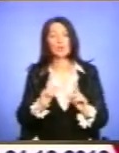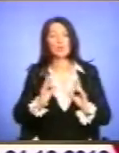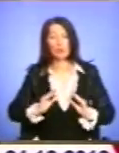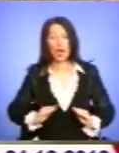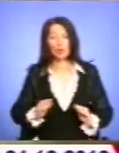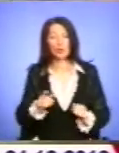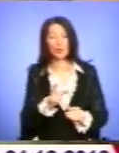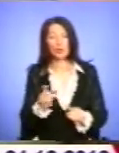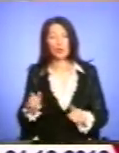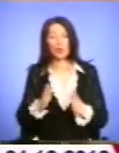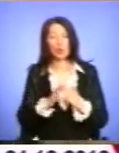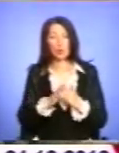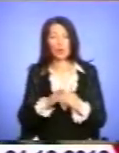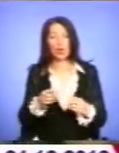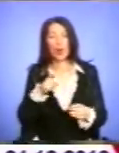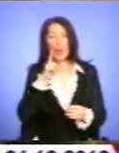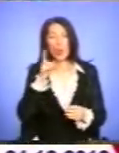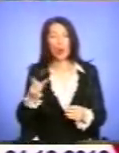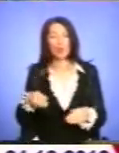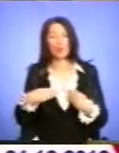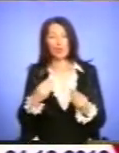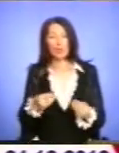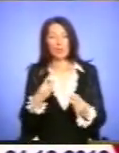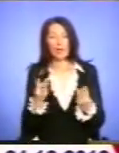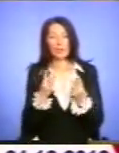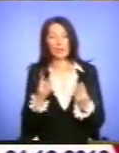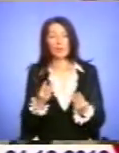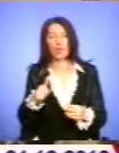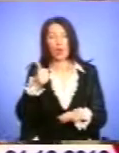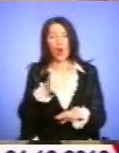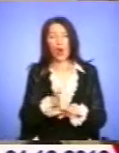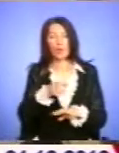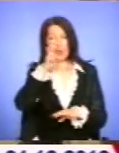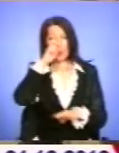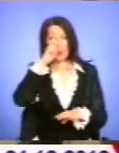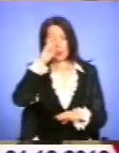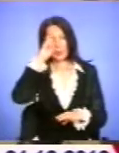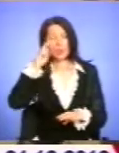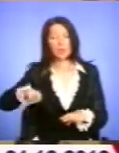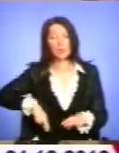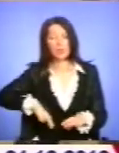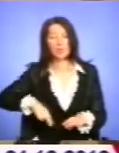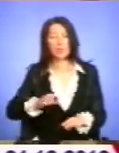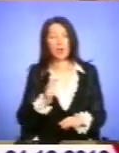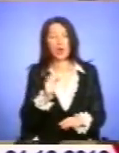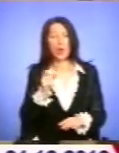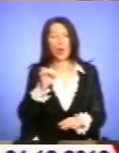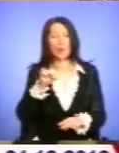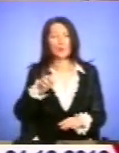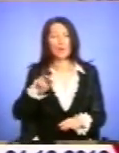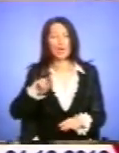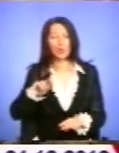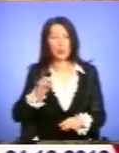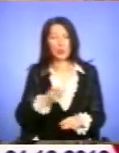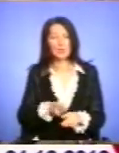вручила запалену лампадку голові облдержадміністрації Валентину Хоптяну. Це є вифлеємський вогонь, нам його передали зі Львова.